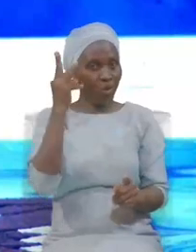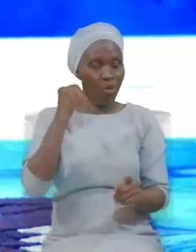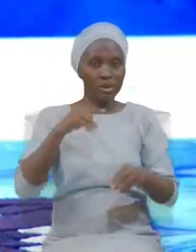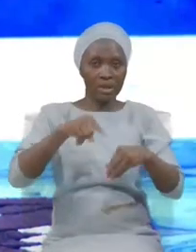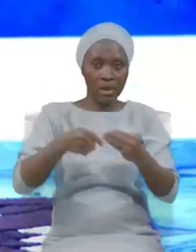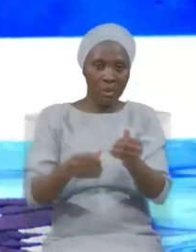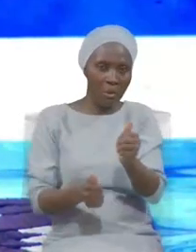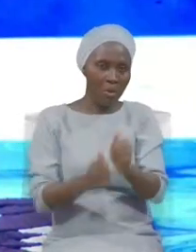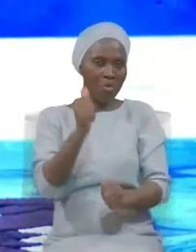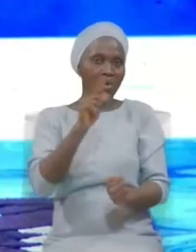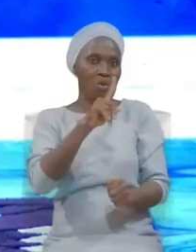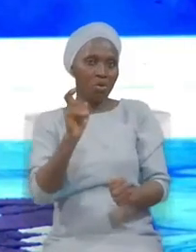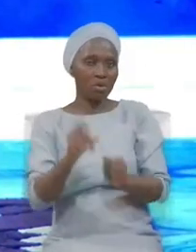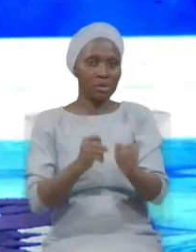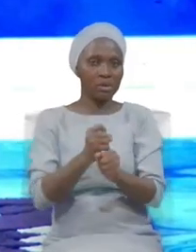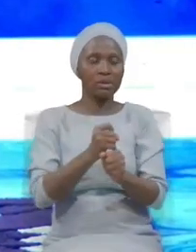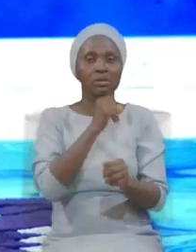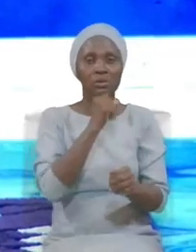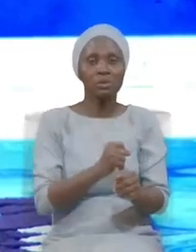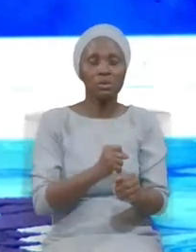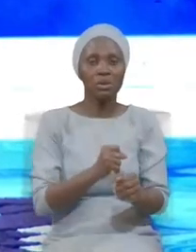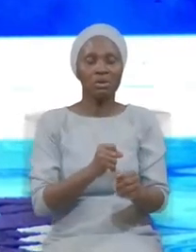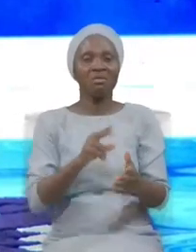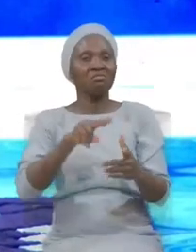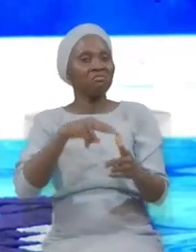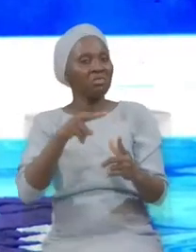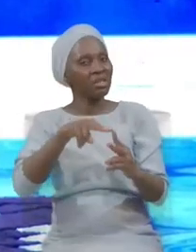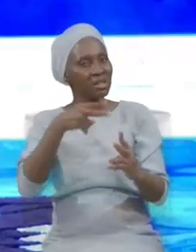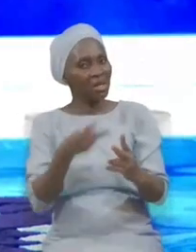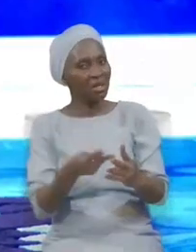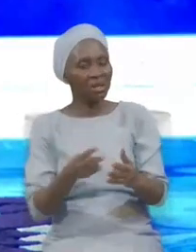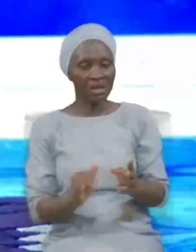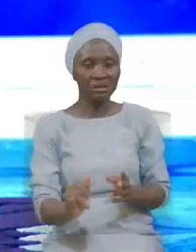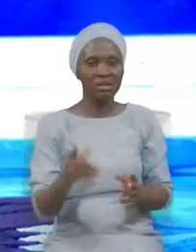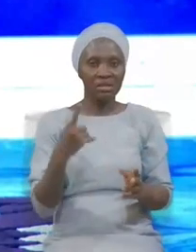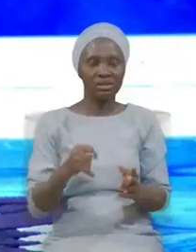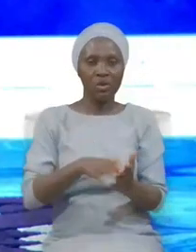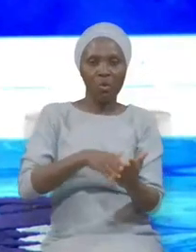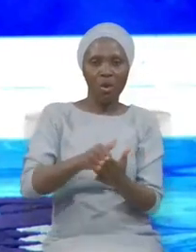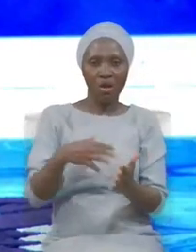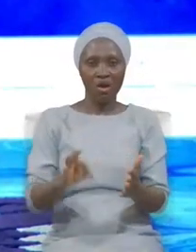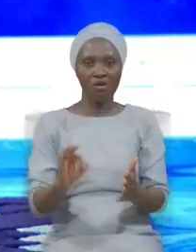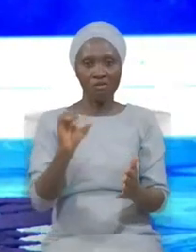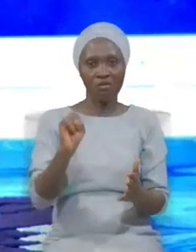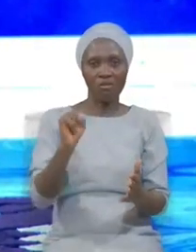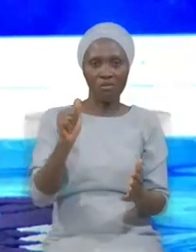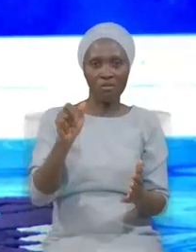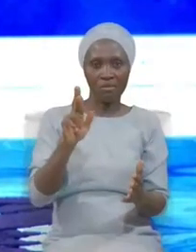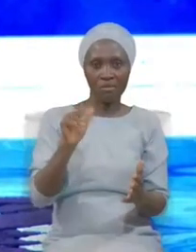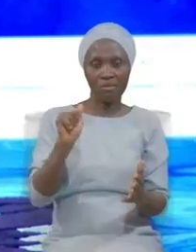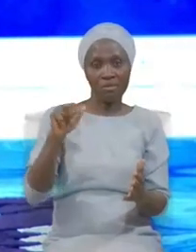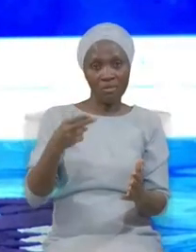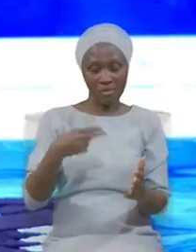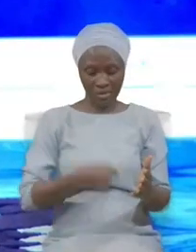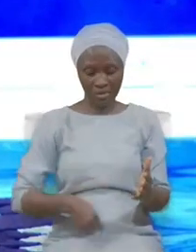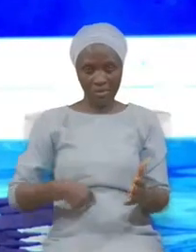de 100 ans, et que Sarah n'était plus en état d'avoir des enfants. Mais que lorsque nous